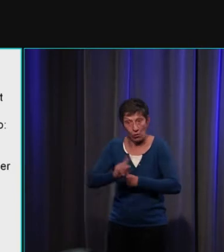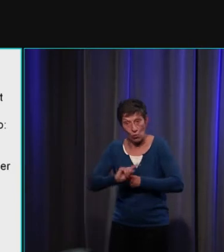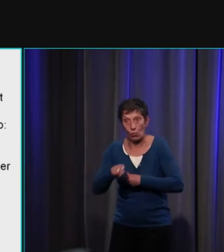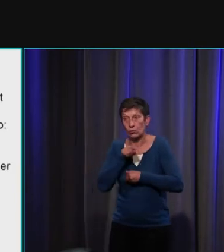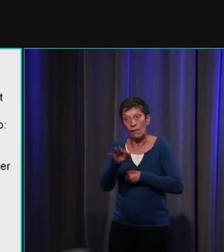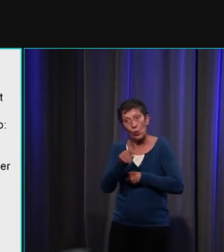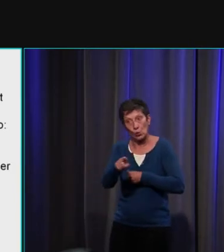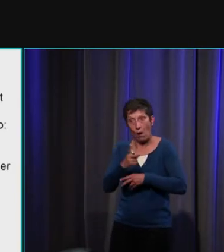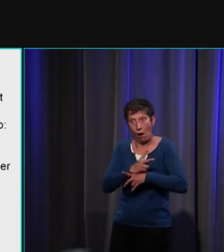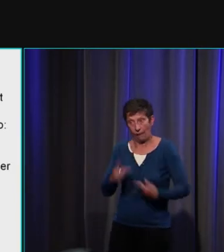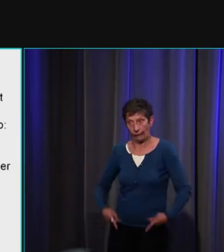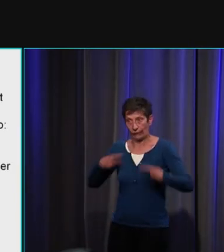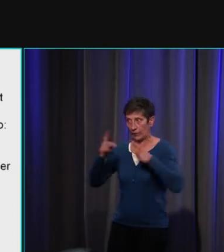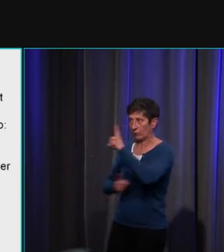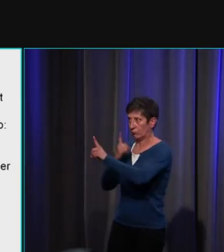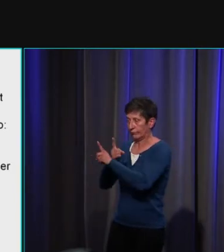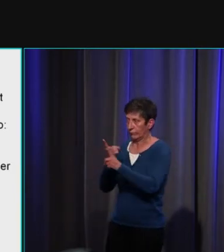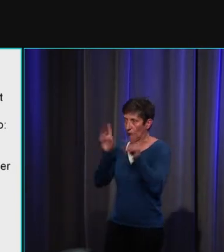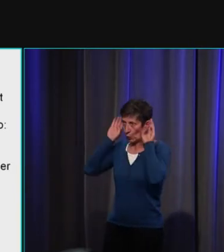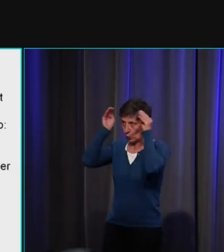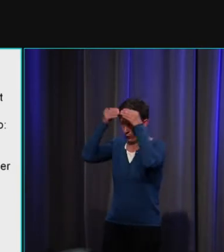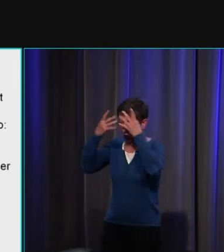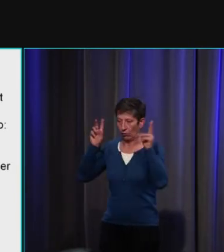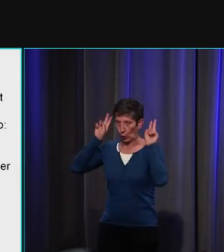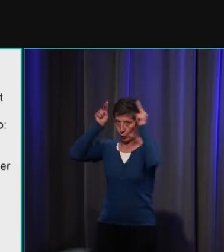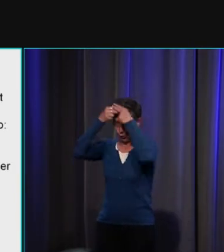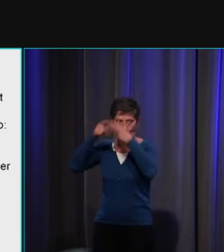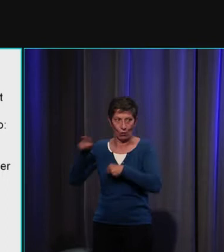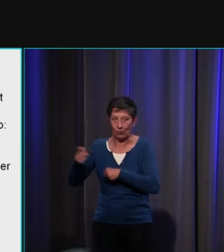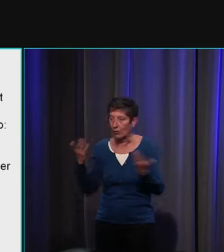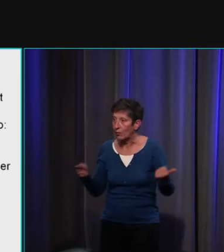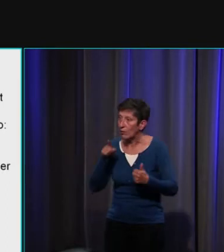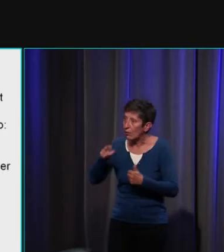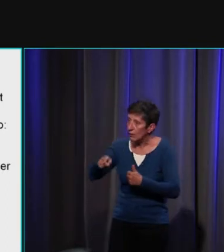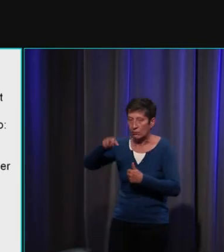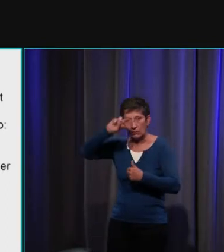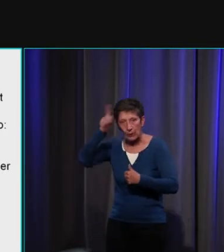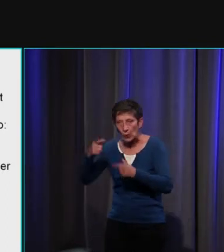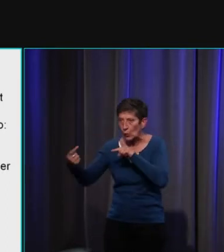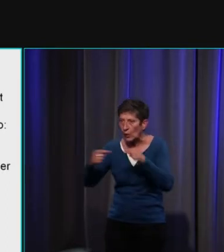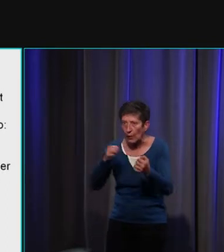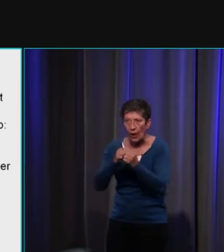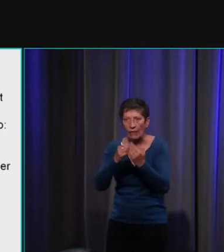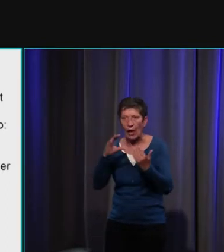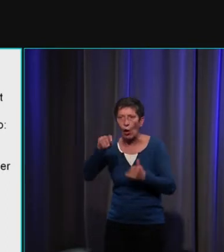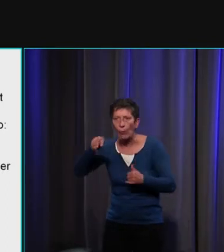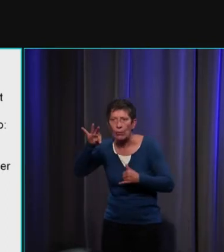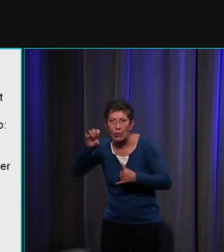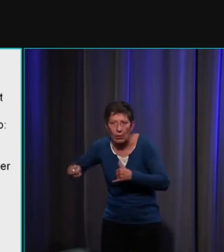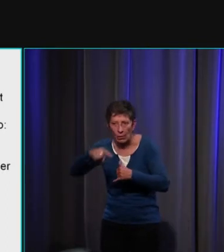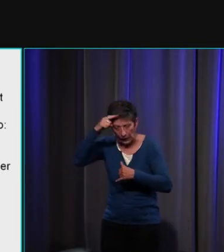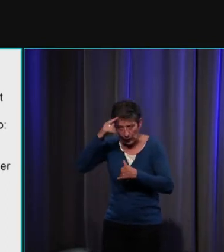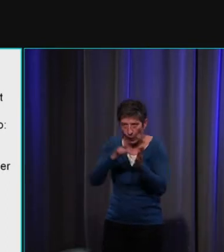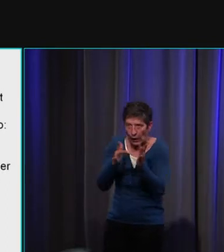aller voir le sultan le sultan était habitué à voir des débats avec des coptes avec les intellectuels chrétiens d'orient pourquoi pas